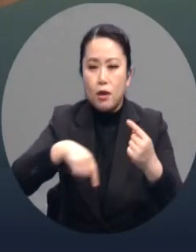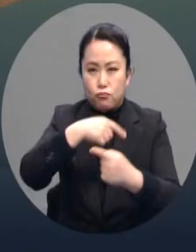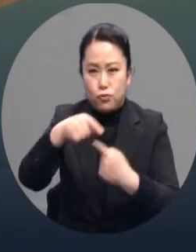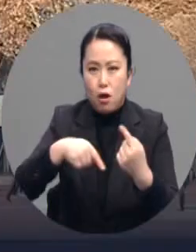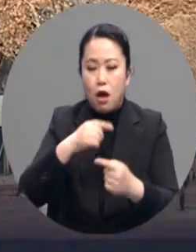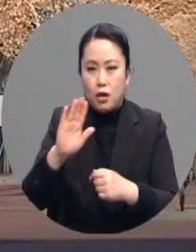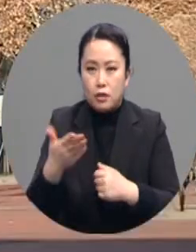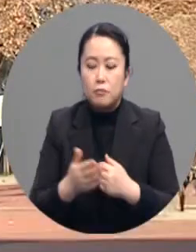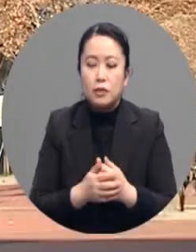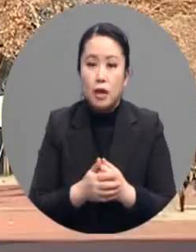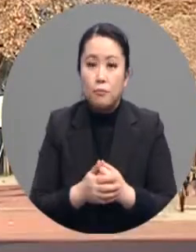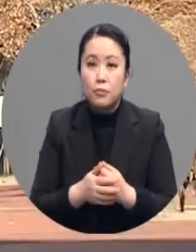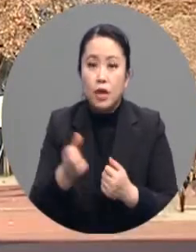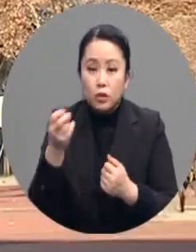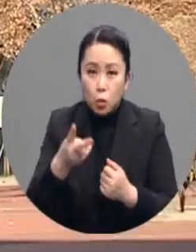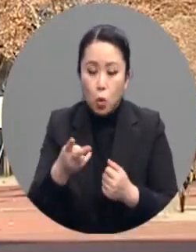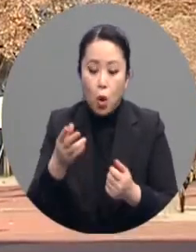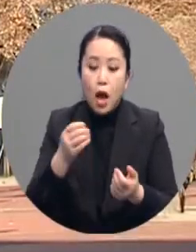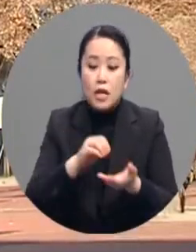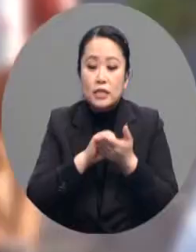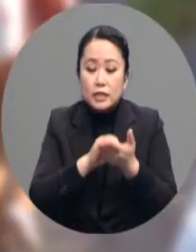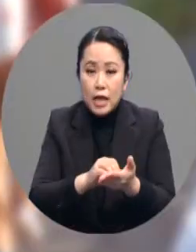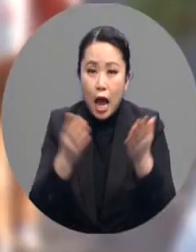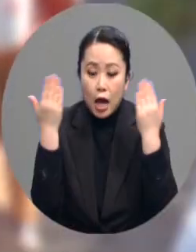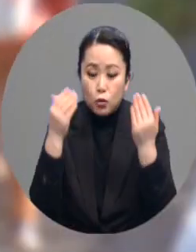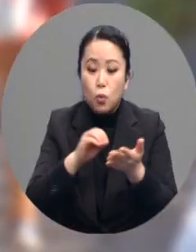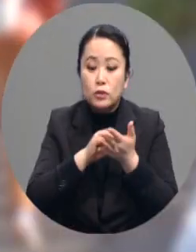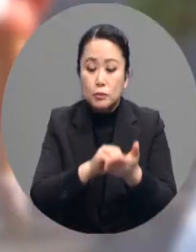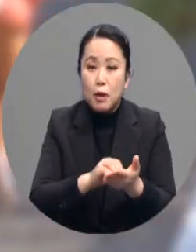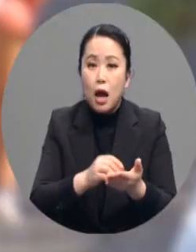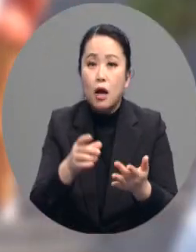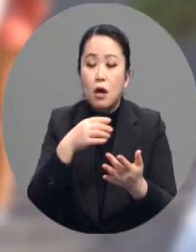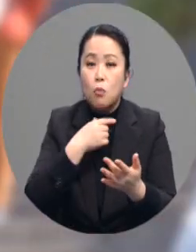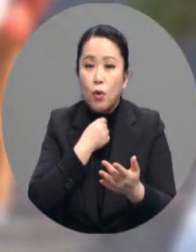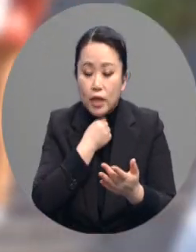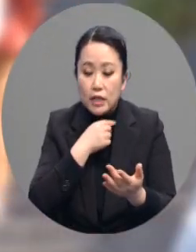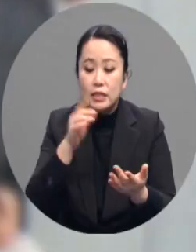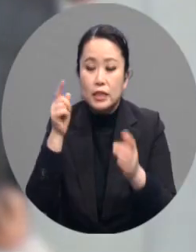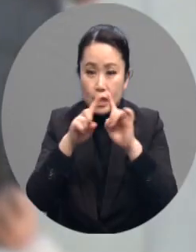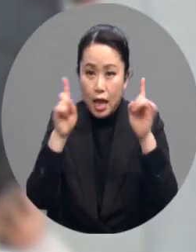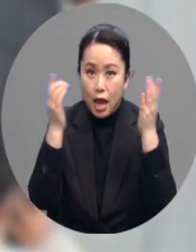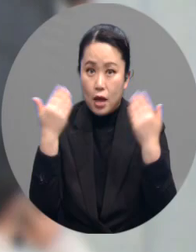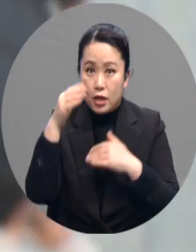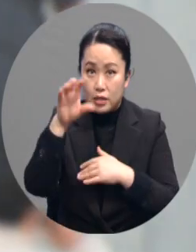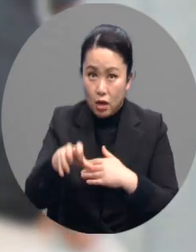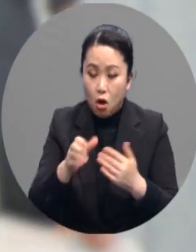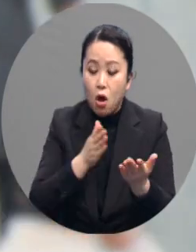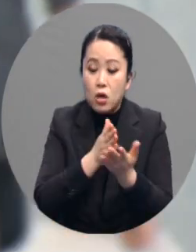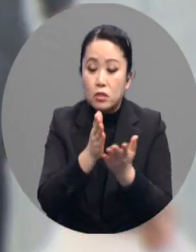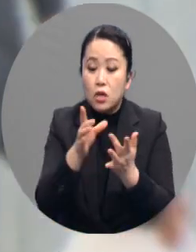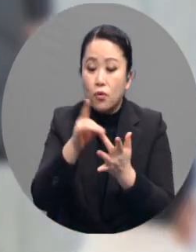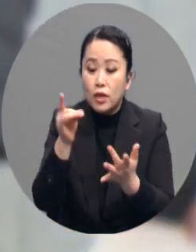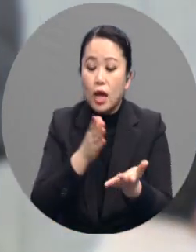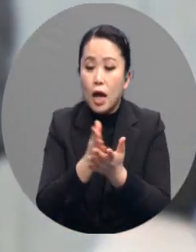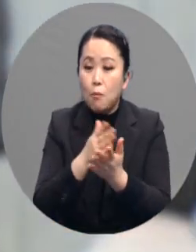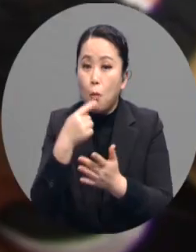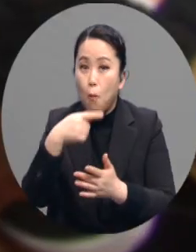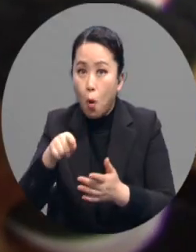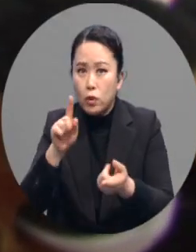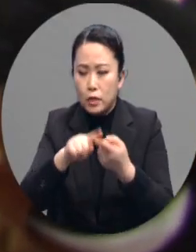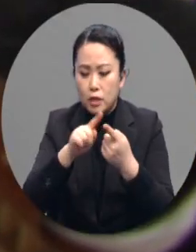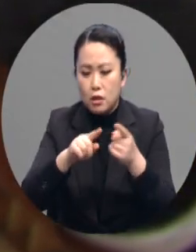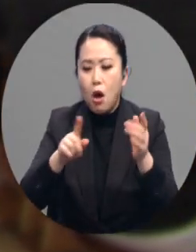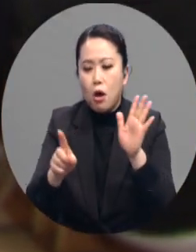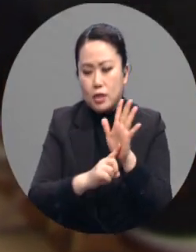선택하고 또 진학을 희망하는 대학에서 어떤 선택 과목 이수 여건을 제시하고 있는지 반드시 확인하는